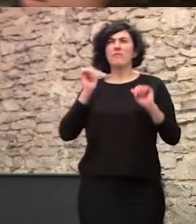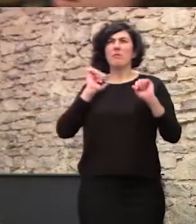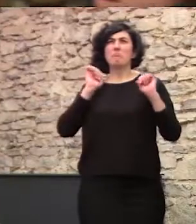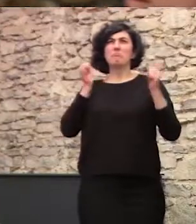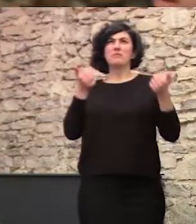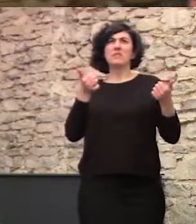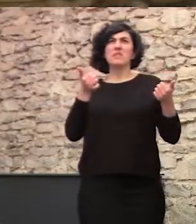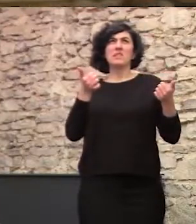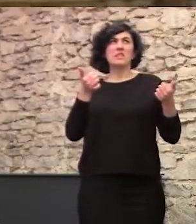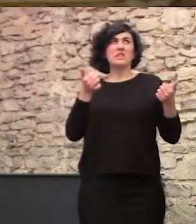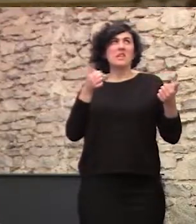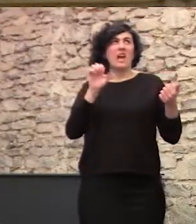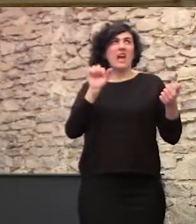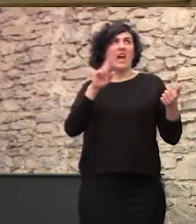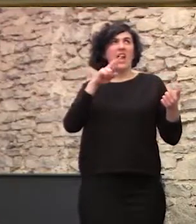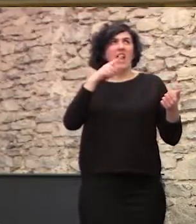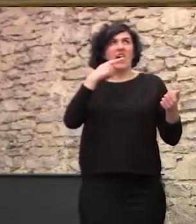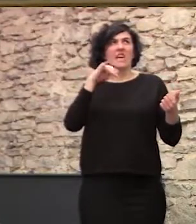hori dela